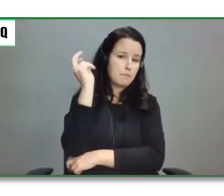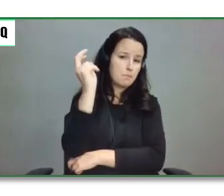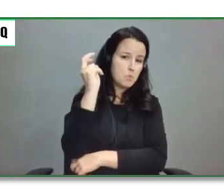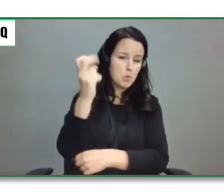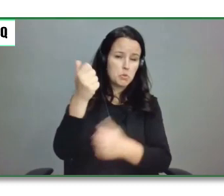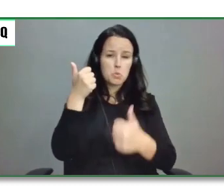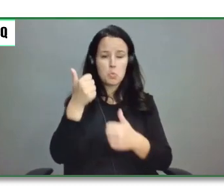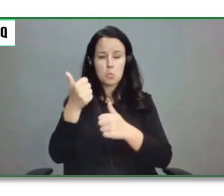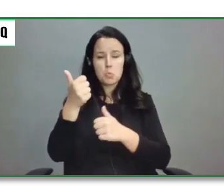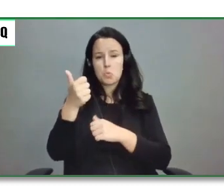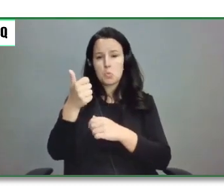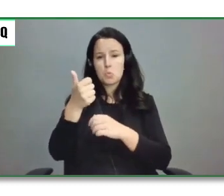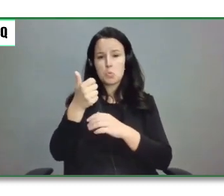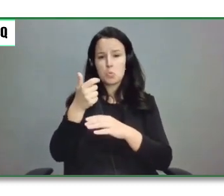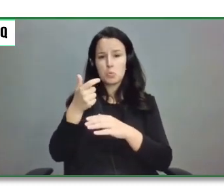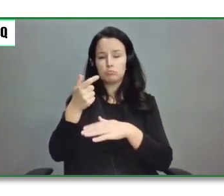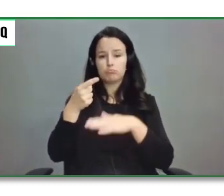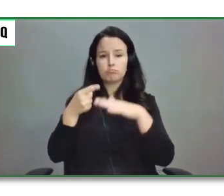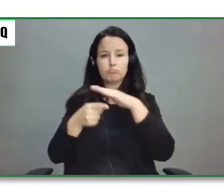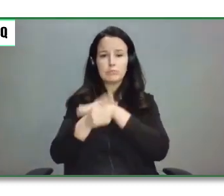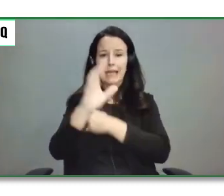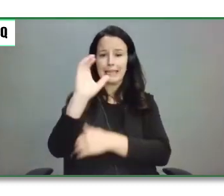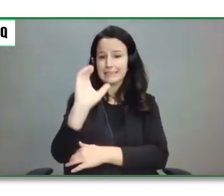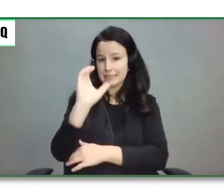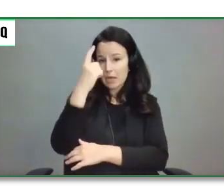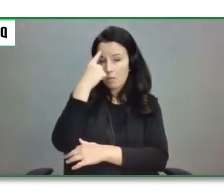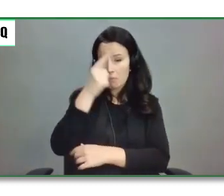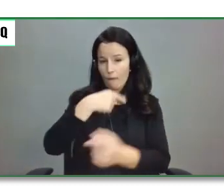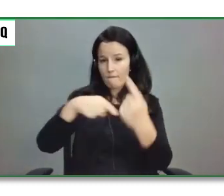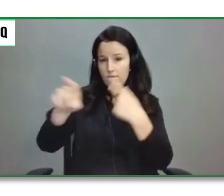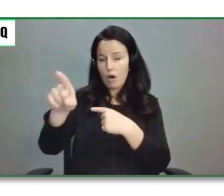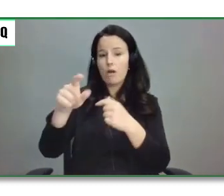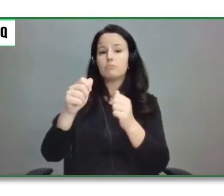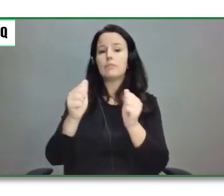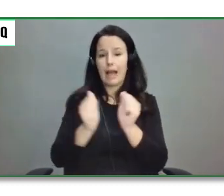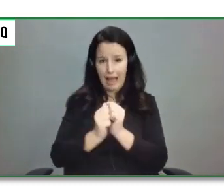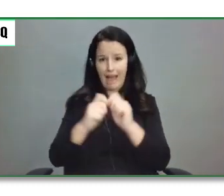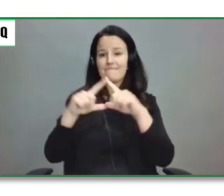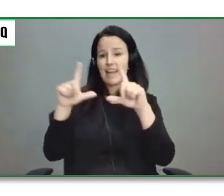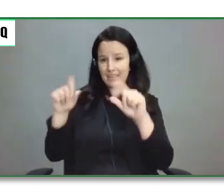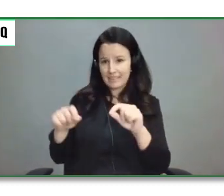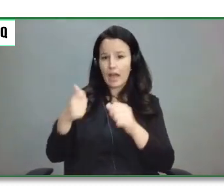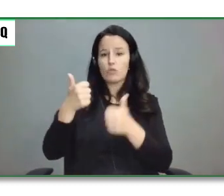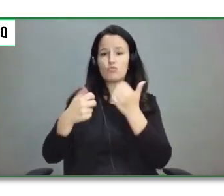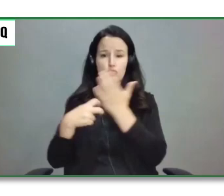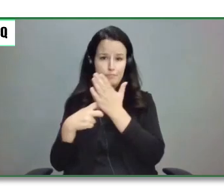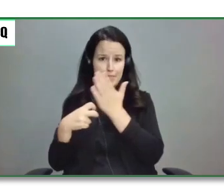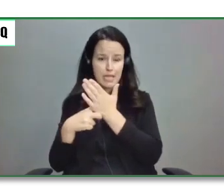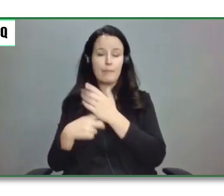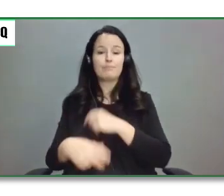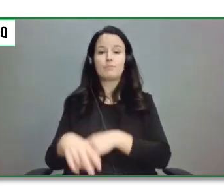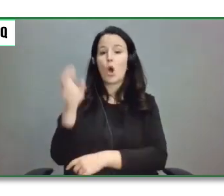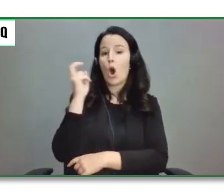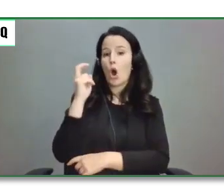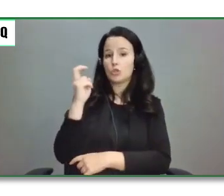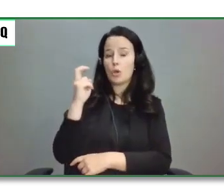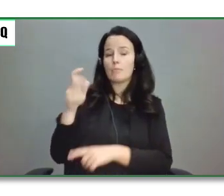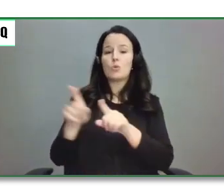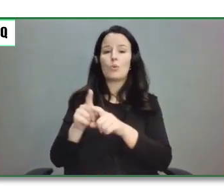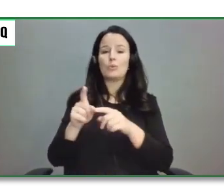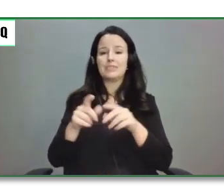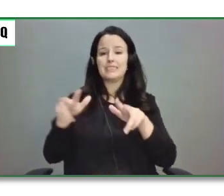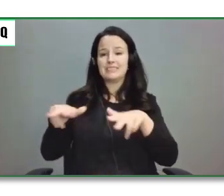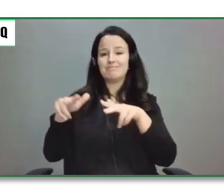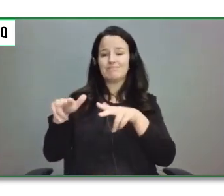C pour se rendre à leur destination en utilisant leur laissez-passer ou leur billet. Les autobus et les trains C sont considérés